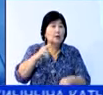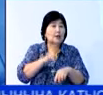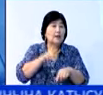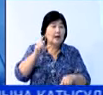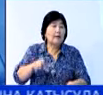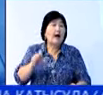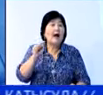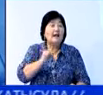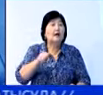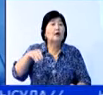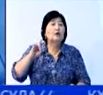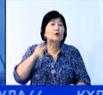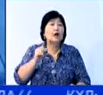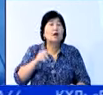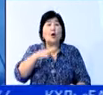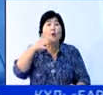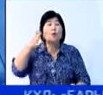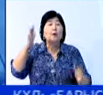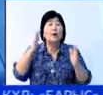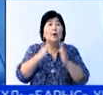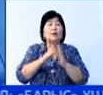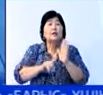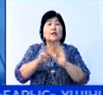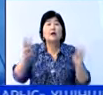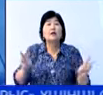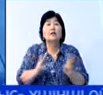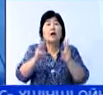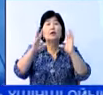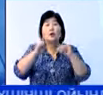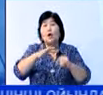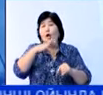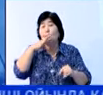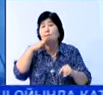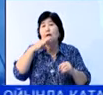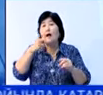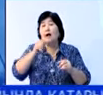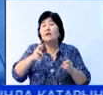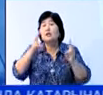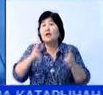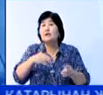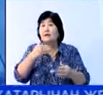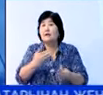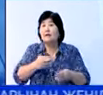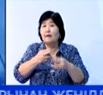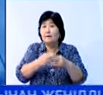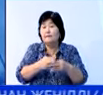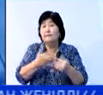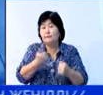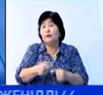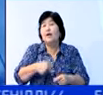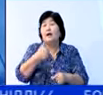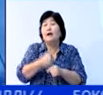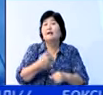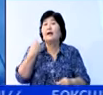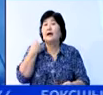полицей Алихан Тұрғанов биыл көп қабатты үйден шыққан жалынды өшіріп, газ жарылысының алдын алды. Антына адал аға сержанттың